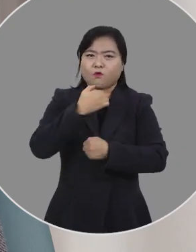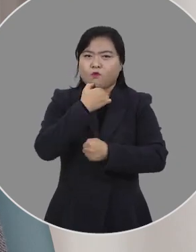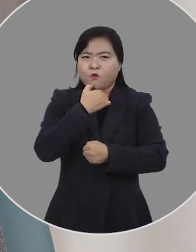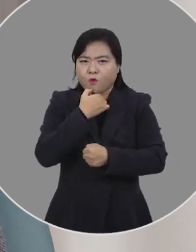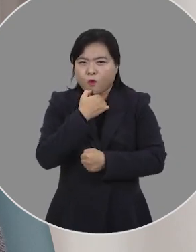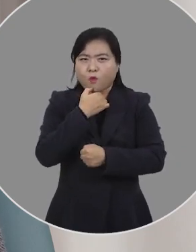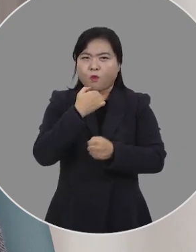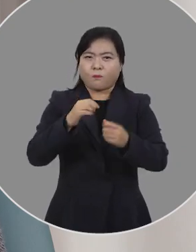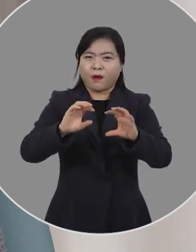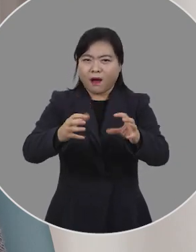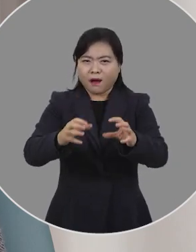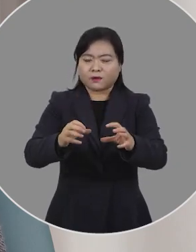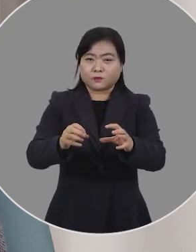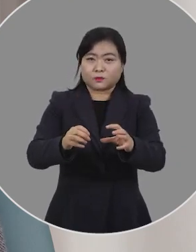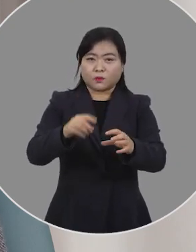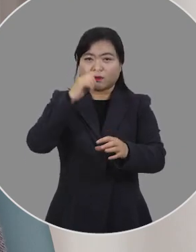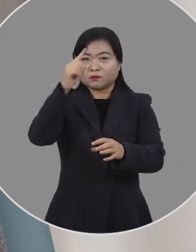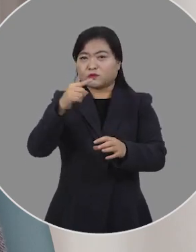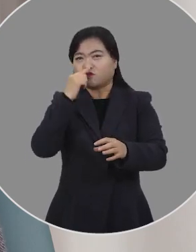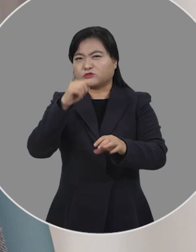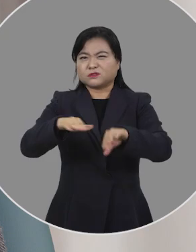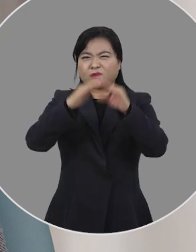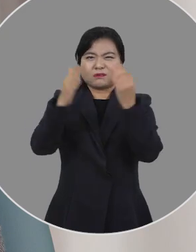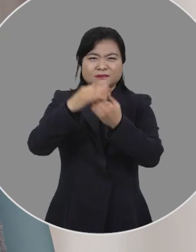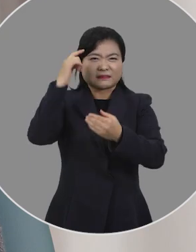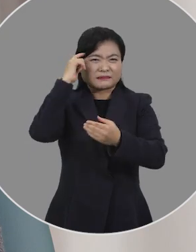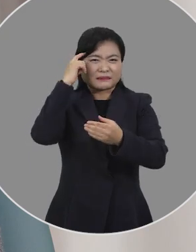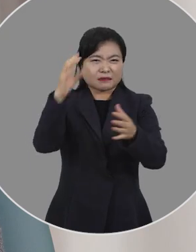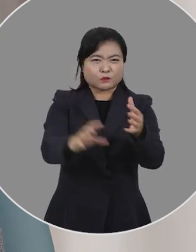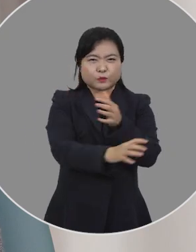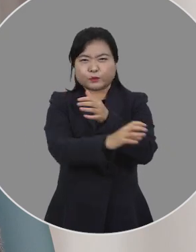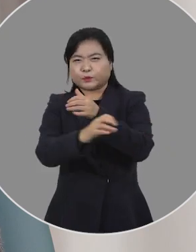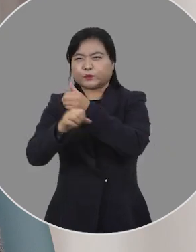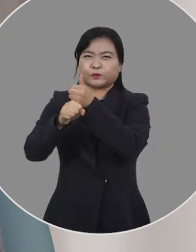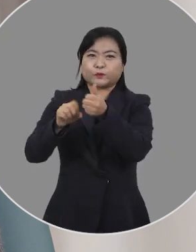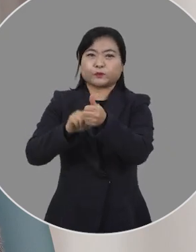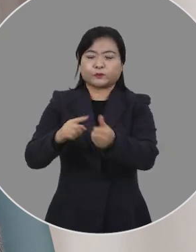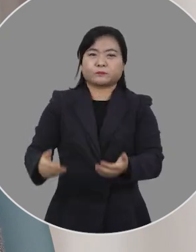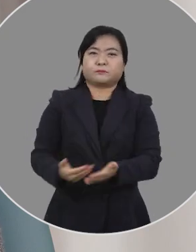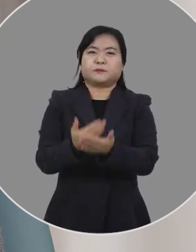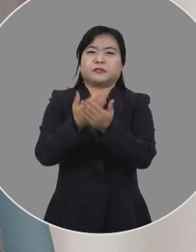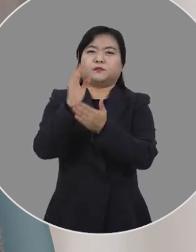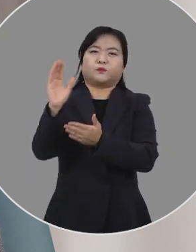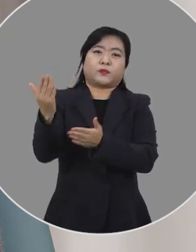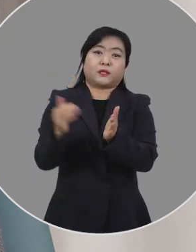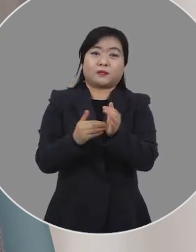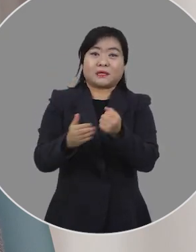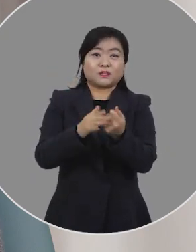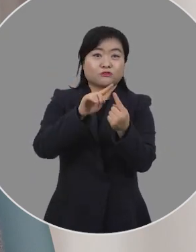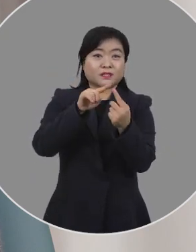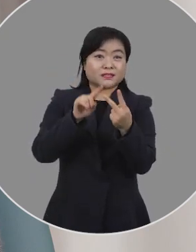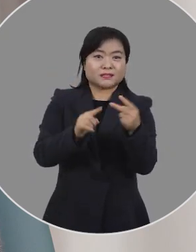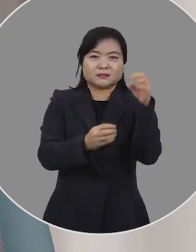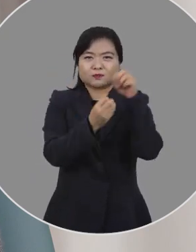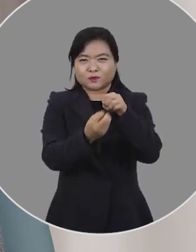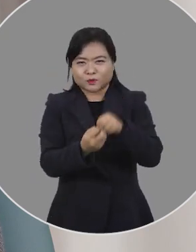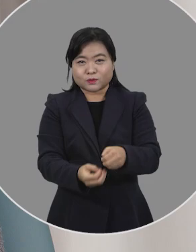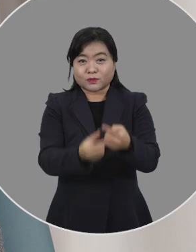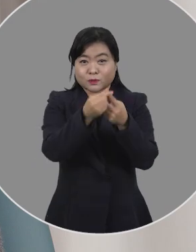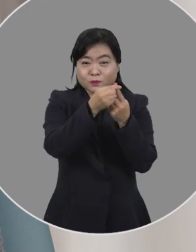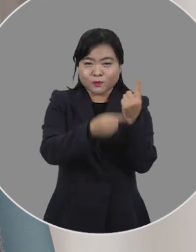제국과 서구 전체 사상을 이끄는 모습으로 성장한 부분이 있었습니다. 이 두 가지 전통적인